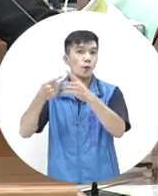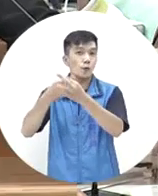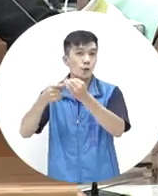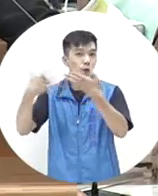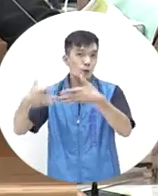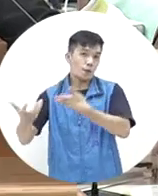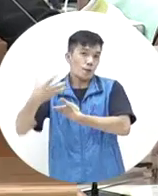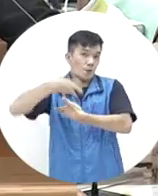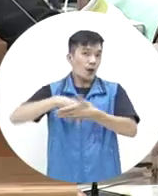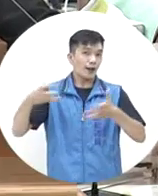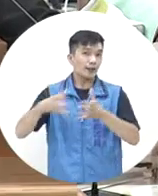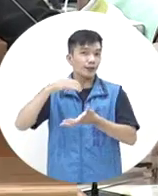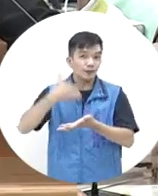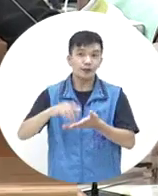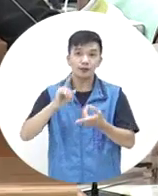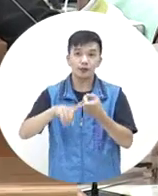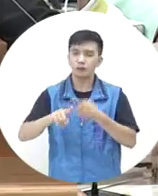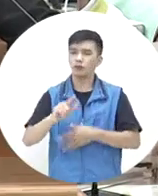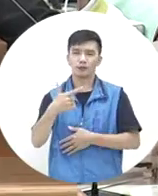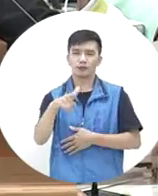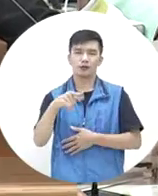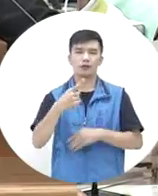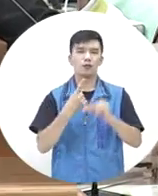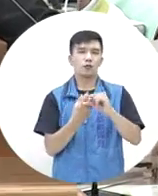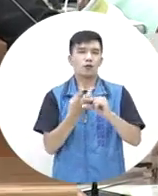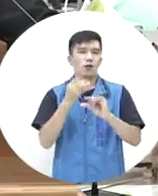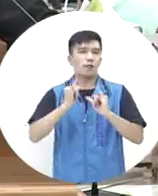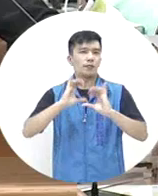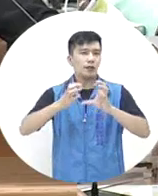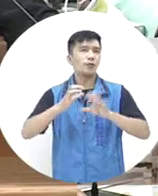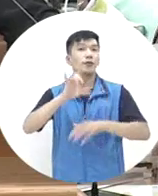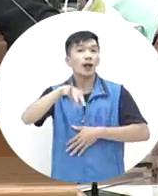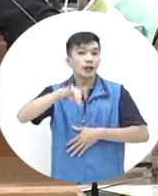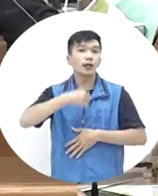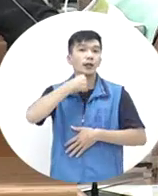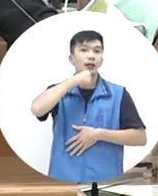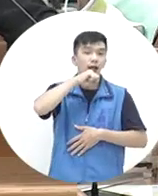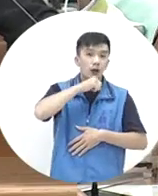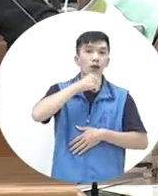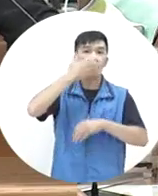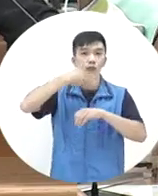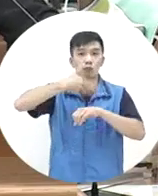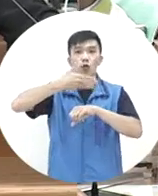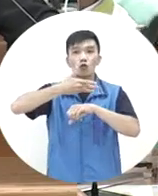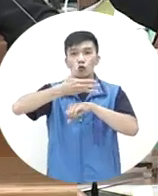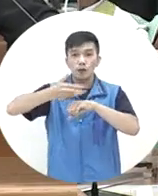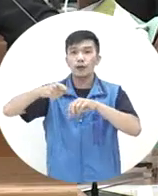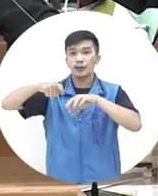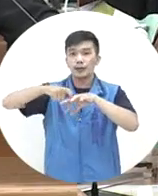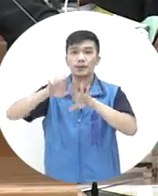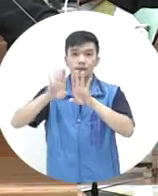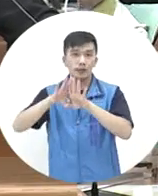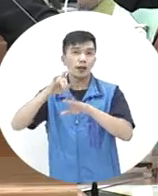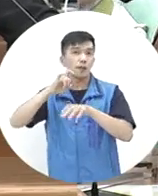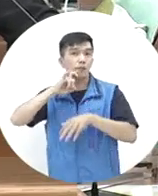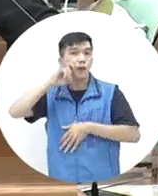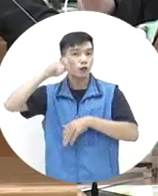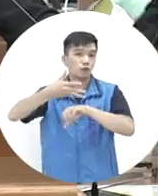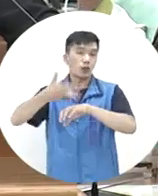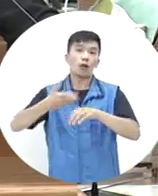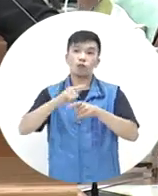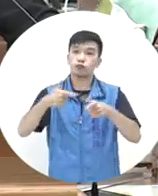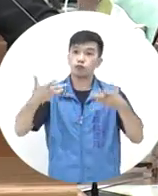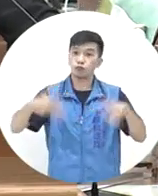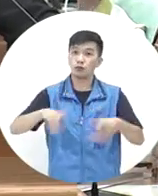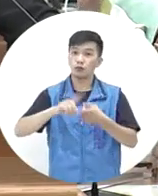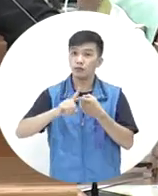们现在中华民国就是台澎金马嘛。 对，所以台湾2300万包含台澎金马，决定台湾的前途，